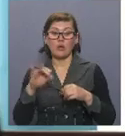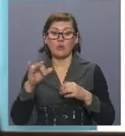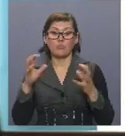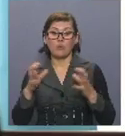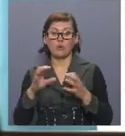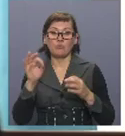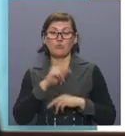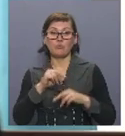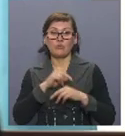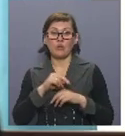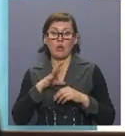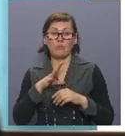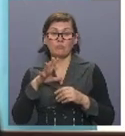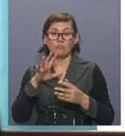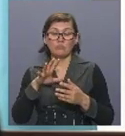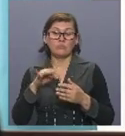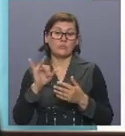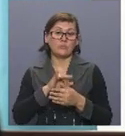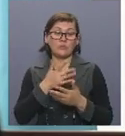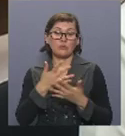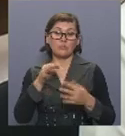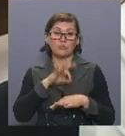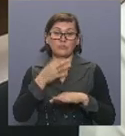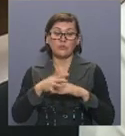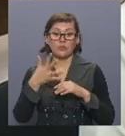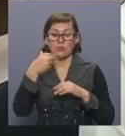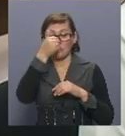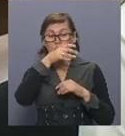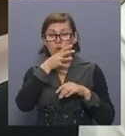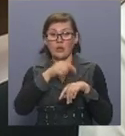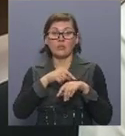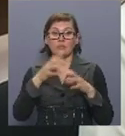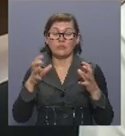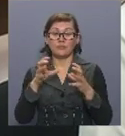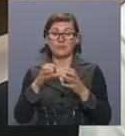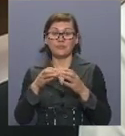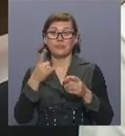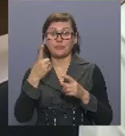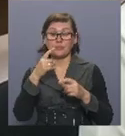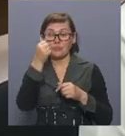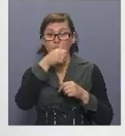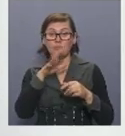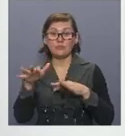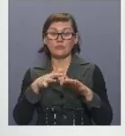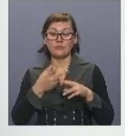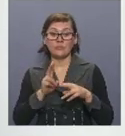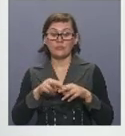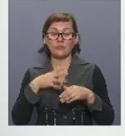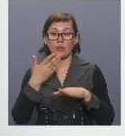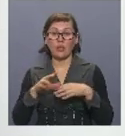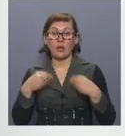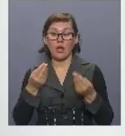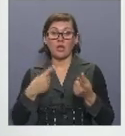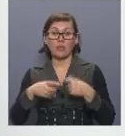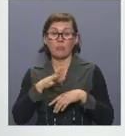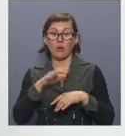сақтандыру жұмысы да бұрмаланған. Өйткені несие 5 жылға берілгенмен, сақтандыру тек 1 жылға ғана жасалыпты. Берілген несие